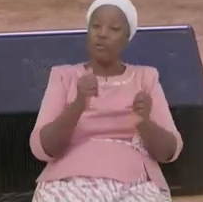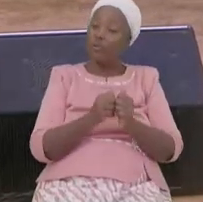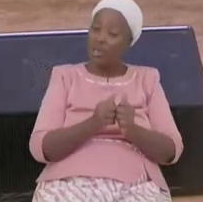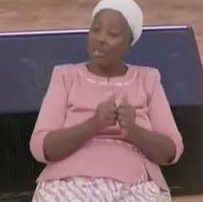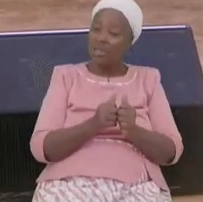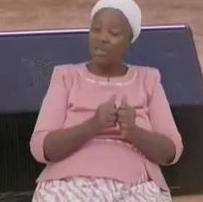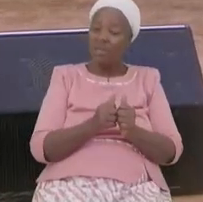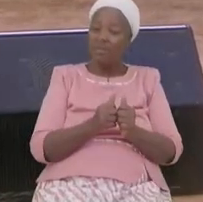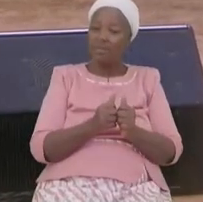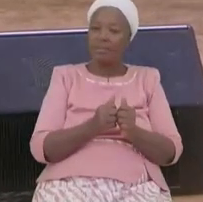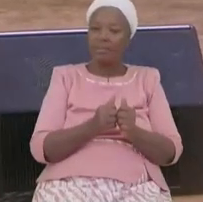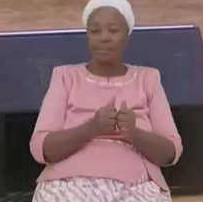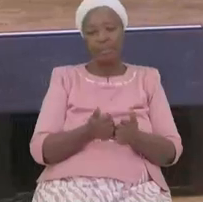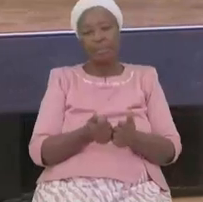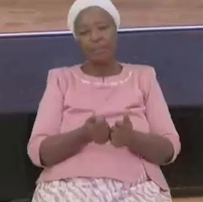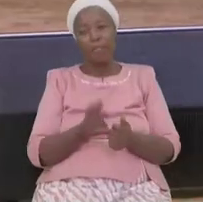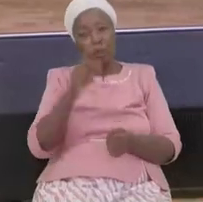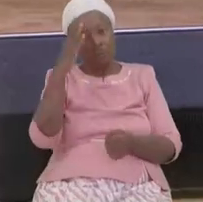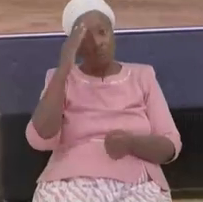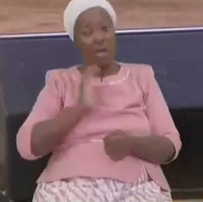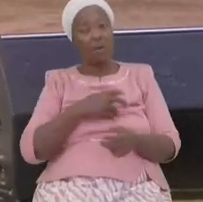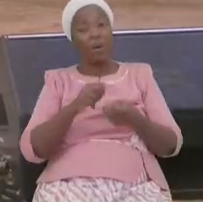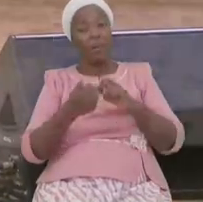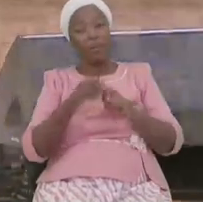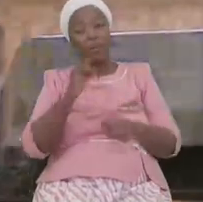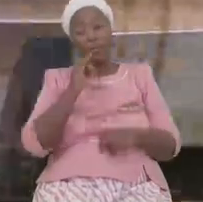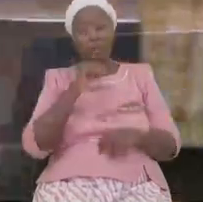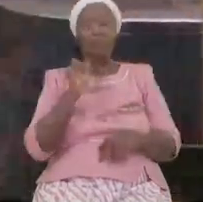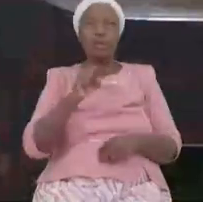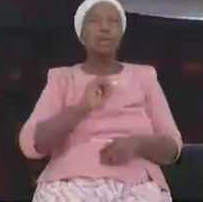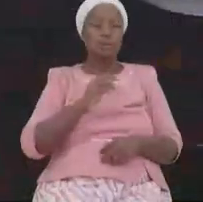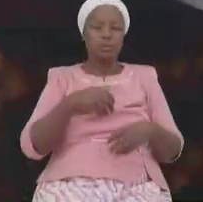Vous savez, notre problème, c'est que oui. D'ailleurs, je suis un homme de paix, hein, mais